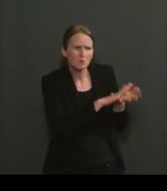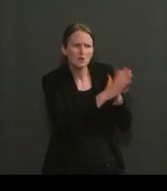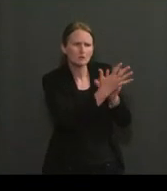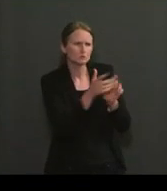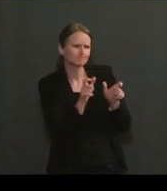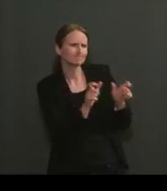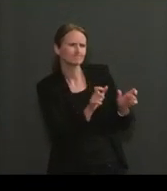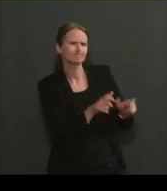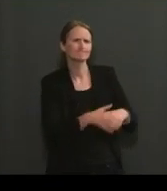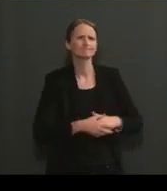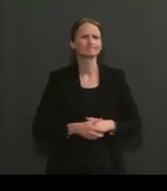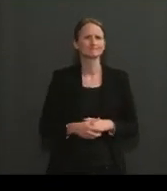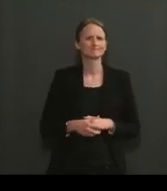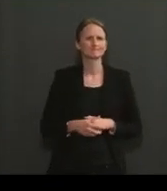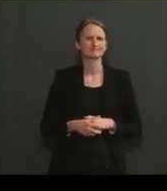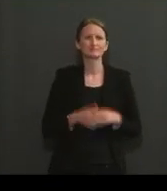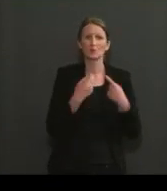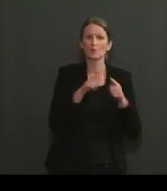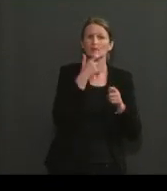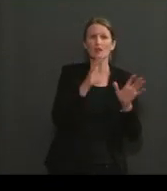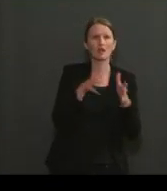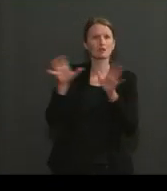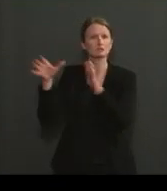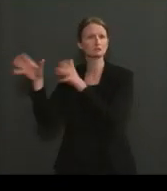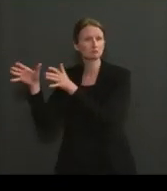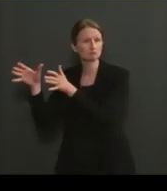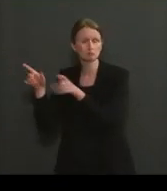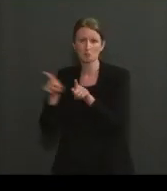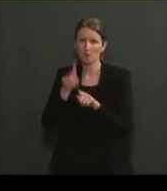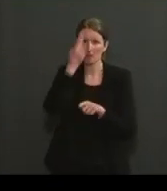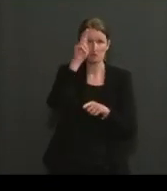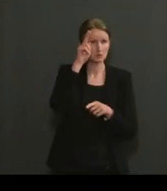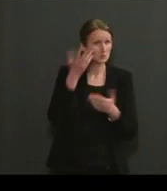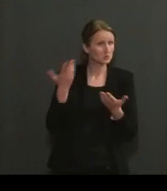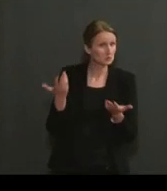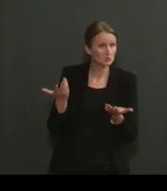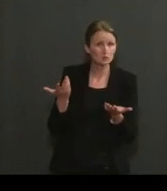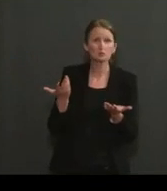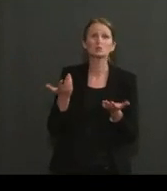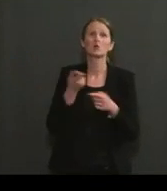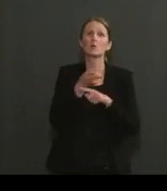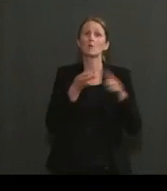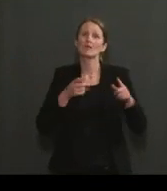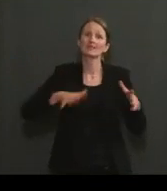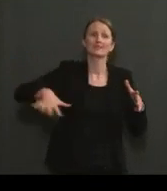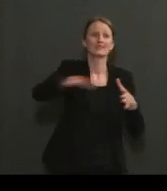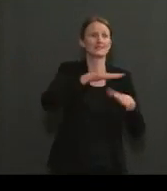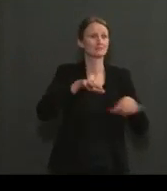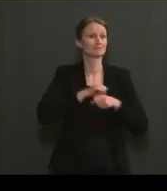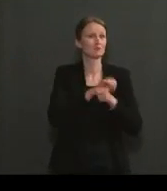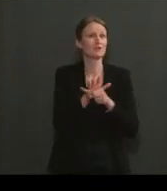tranches d'âge, les répartitions restent classiques. On a une majorité, plus de la moitié des infections qui sont entre 20 et 60